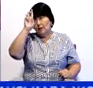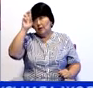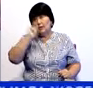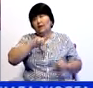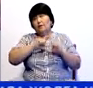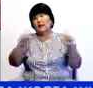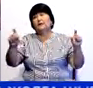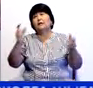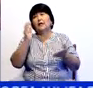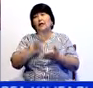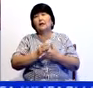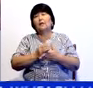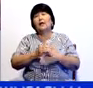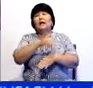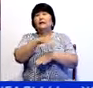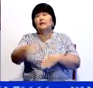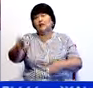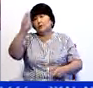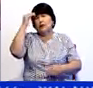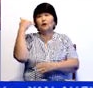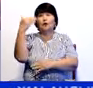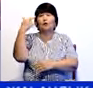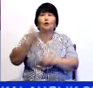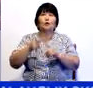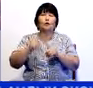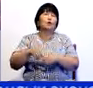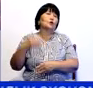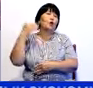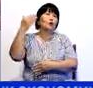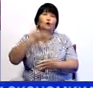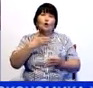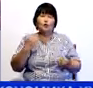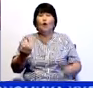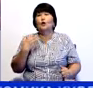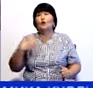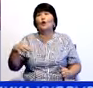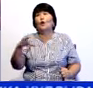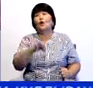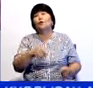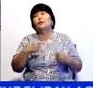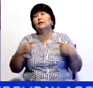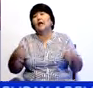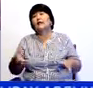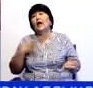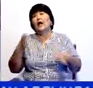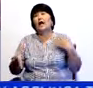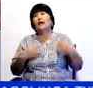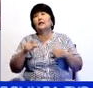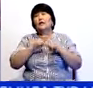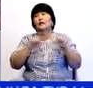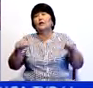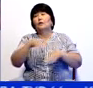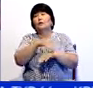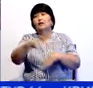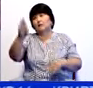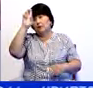мекемесінің ғимараты сыртындағы мемлекеттік ту тұғырының доғалы жоқ. Қызылорда облысының жұмылдыру дайындығы басқармасы ғимаратының сыртындағы